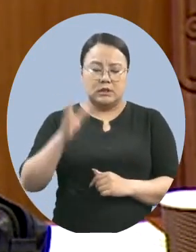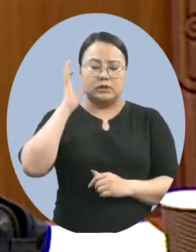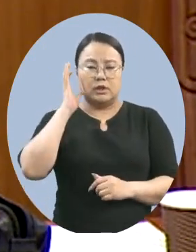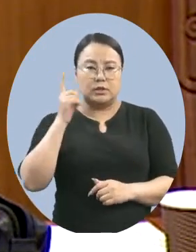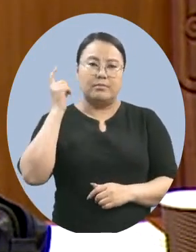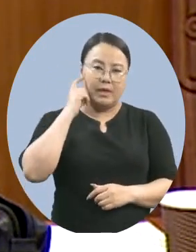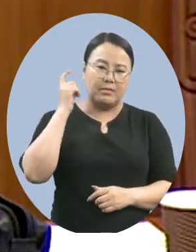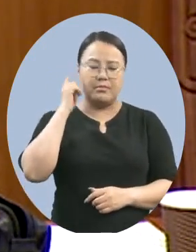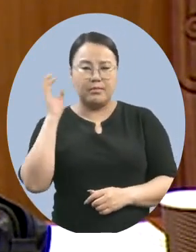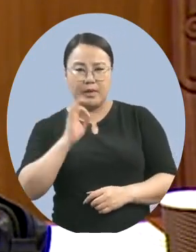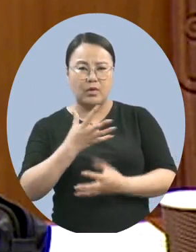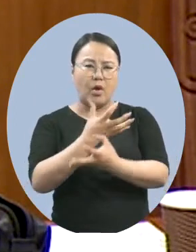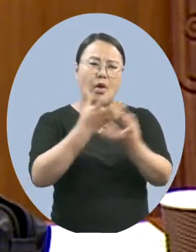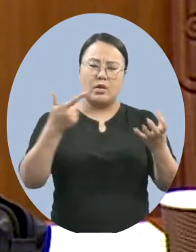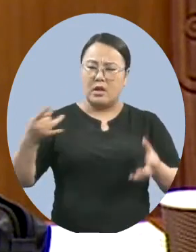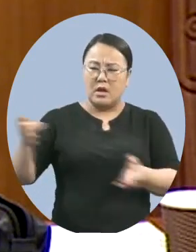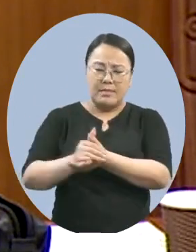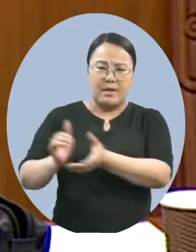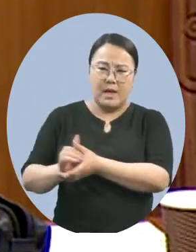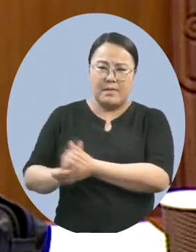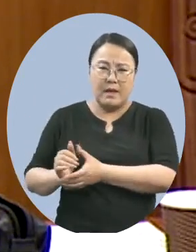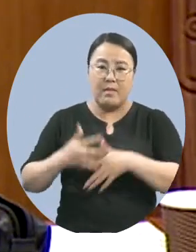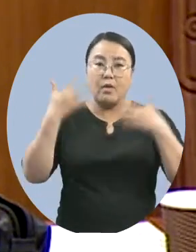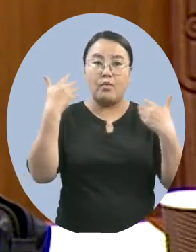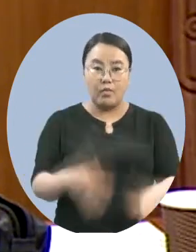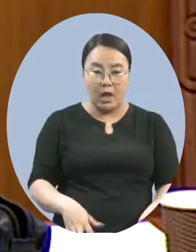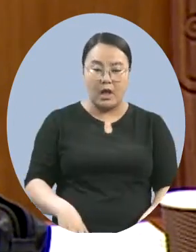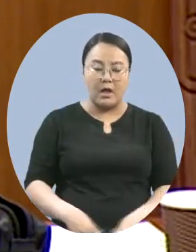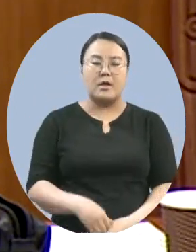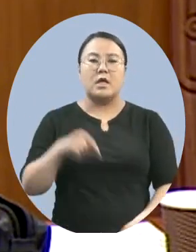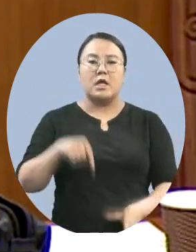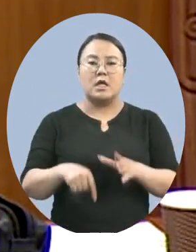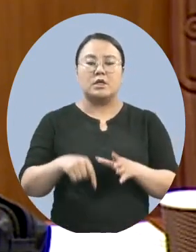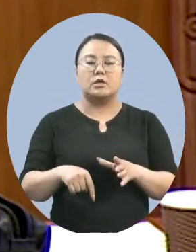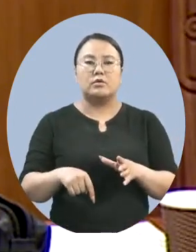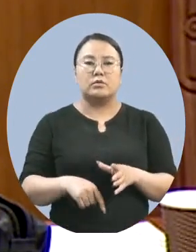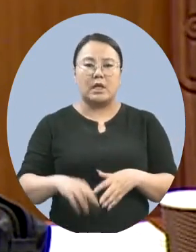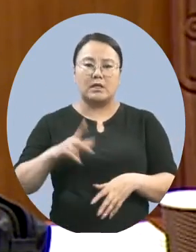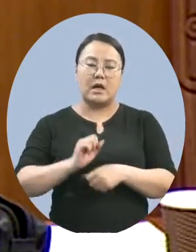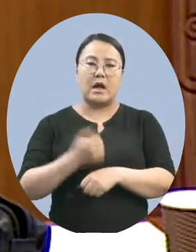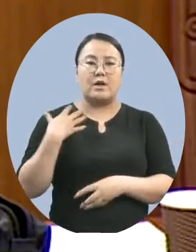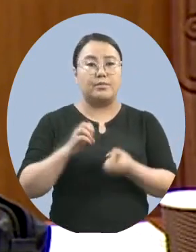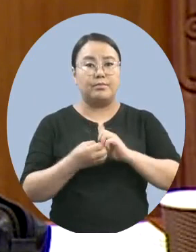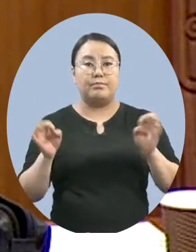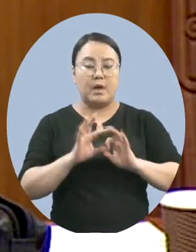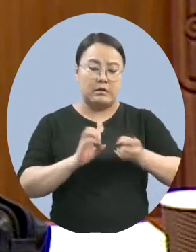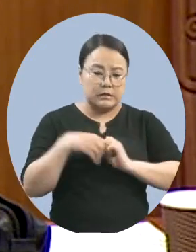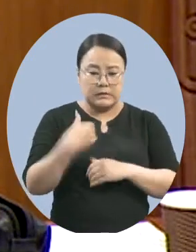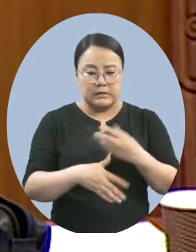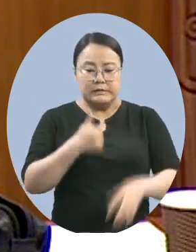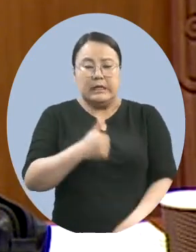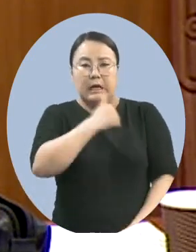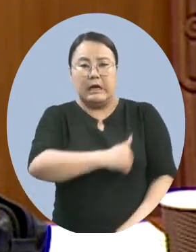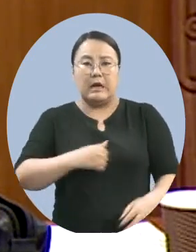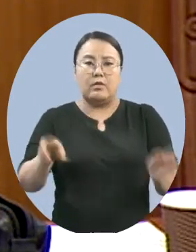сонсоод мэдэх мэдэхгүй маш олон талт гэрээ хэлэлцээрүүдийг байгуулдаг. А тэгтээ түүнийгээ үүргээ хүлээдгүү хэрэгжүүлэлтэд бид